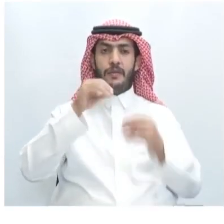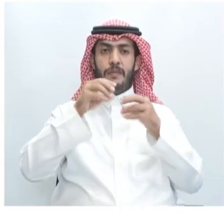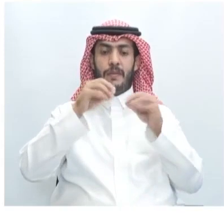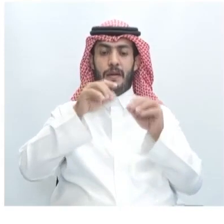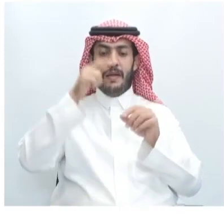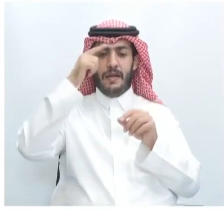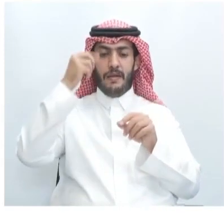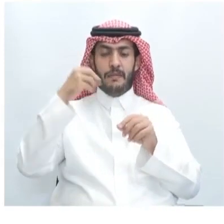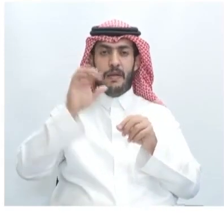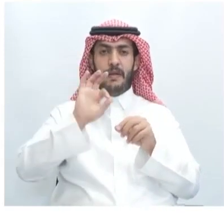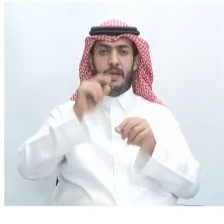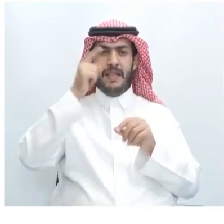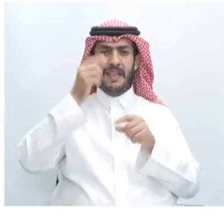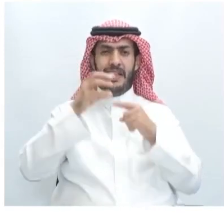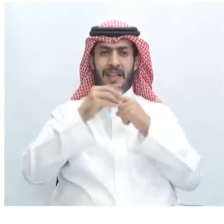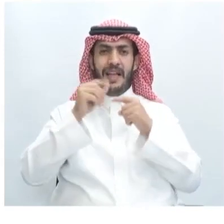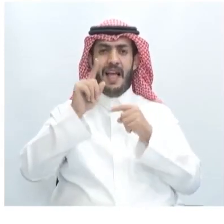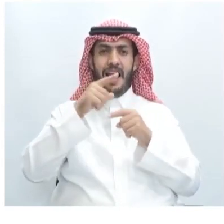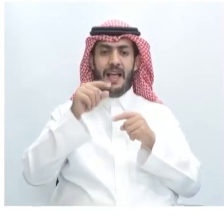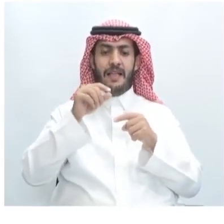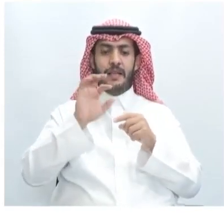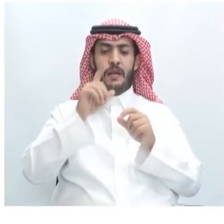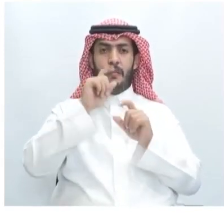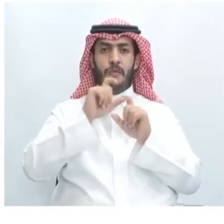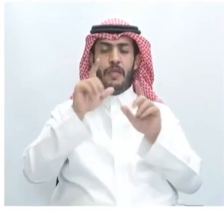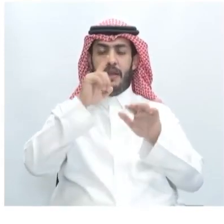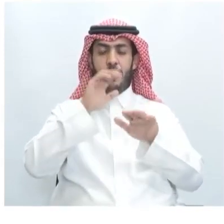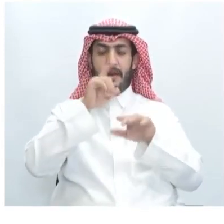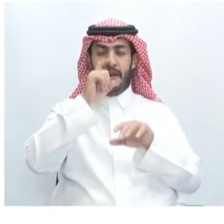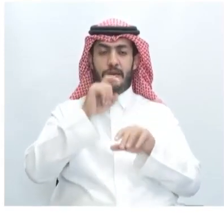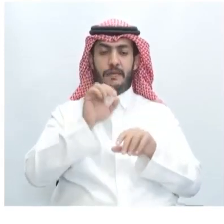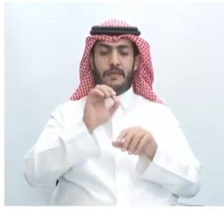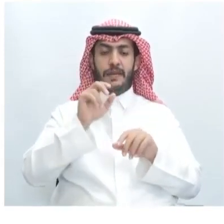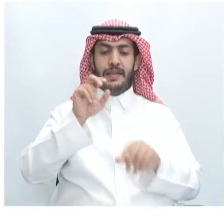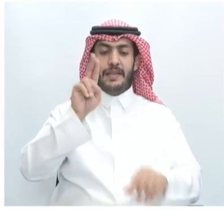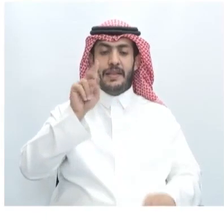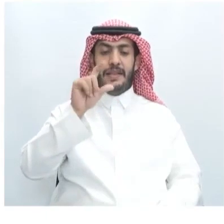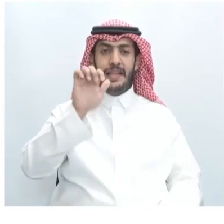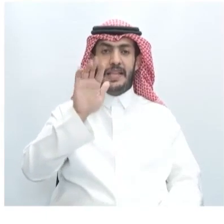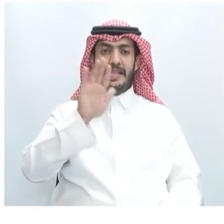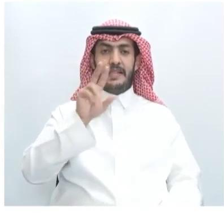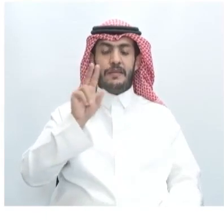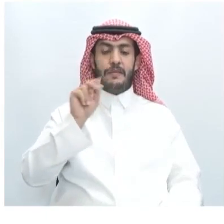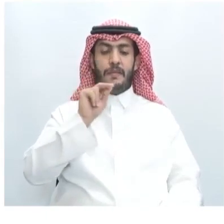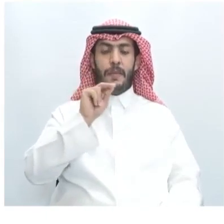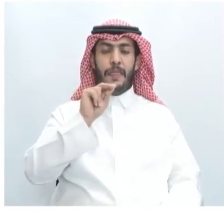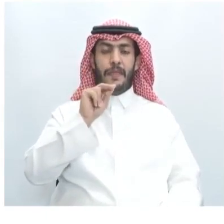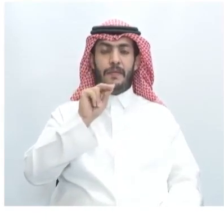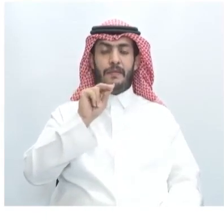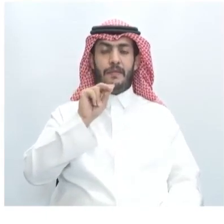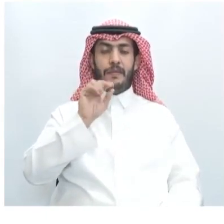من اخيه بيعا فيه عيب الا بينه له اذا التدليس ان يكون هناك في